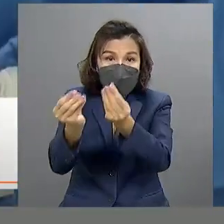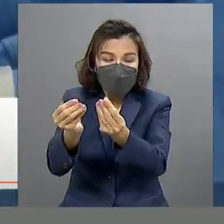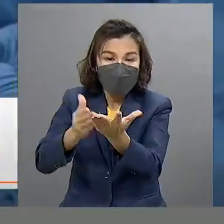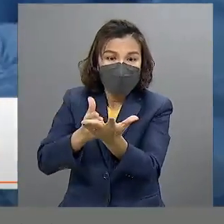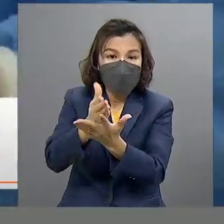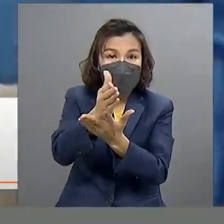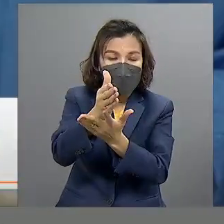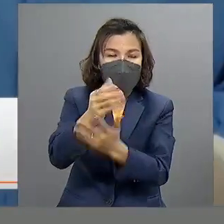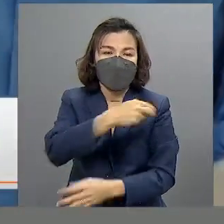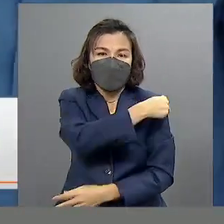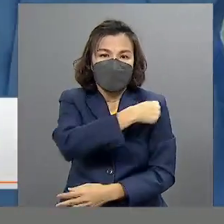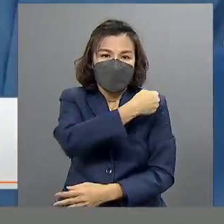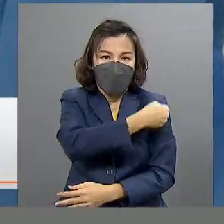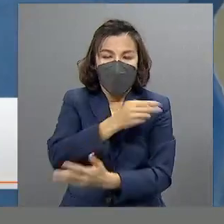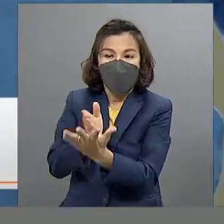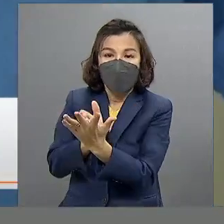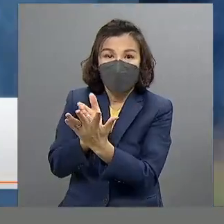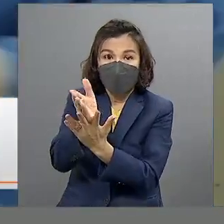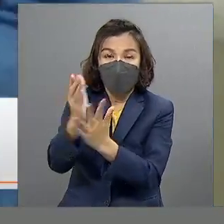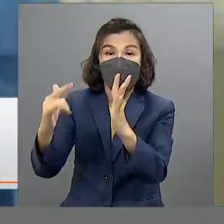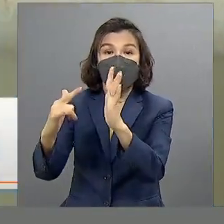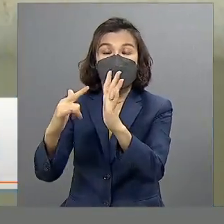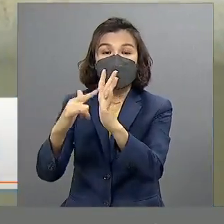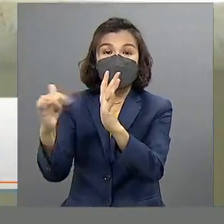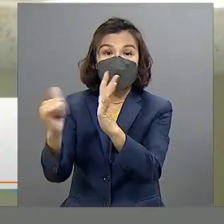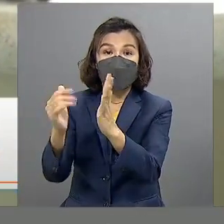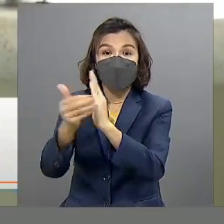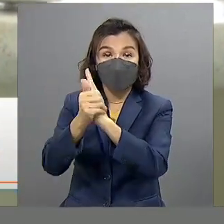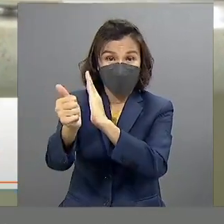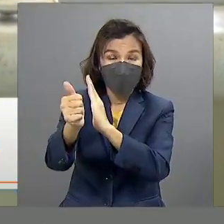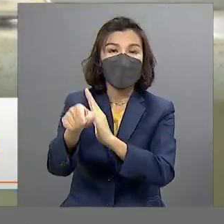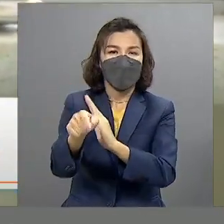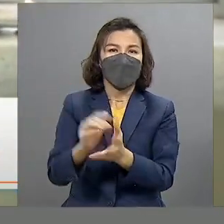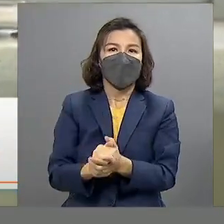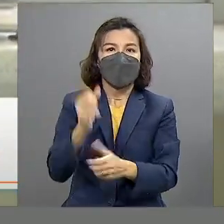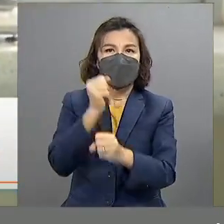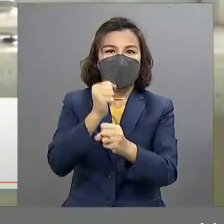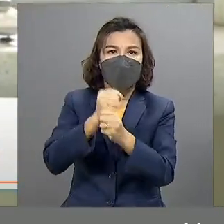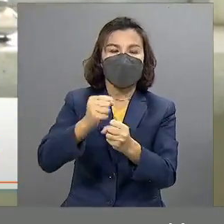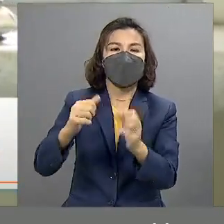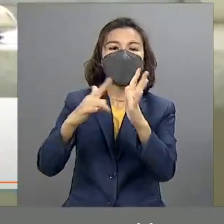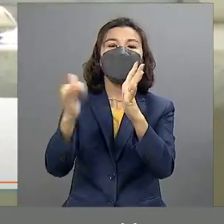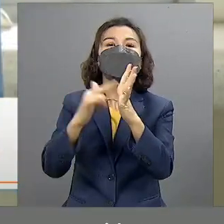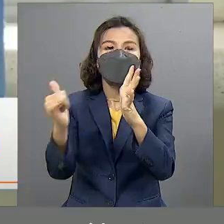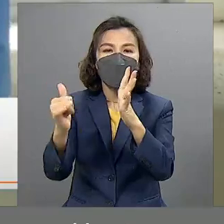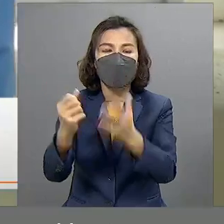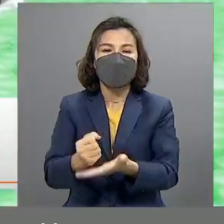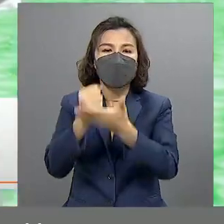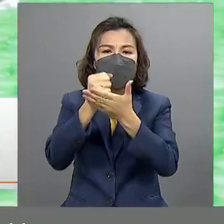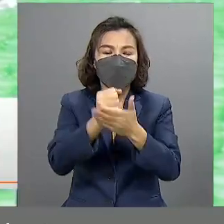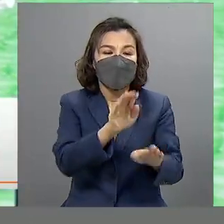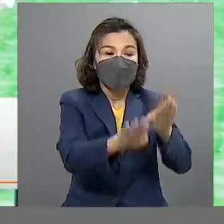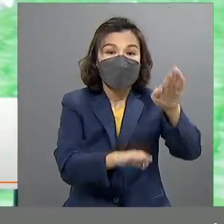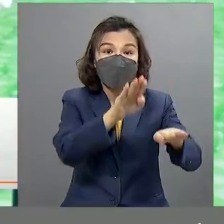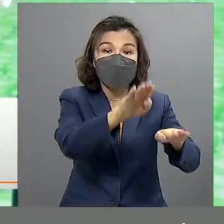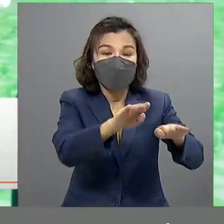คณะเภสัชศาสตร์นะคะผลิตขี้ผึ้งรักษาโรคน้ำกัดเท้าเพื่อไปแจกจ่ายให้กับพี่น้องประชาชนหลัง